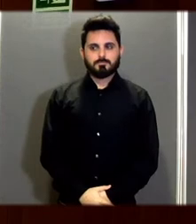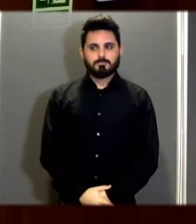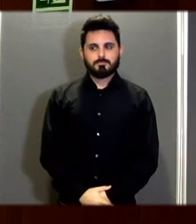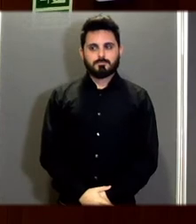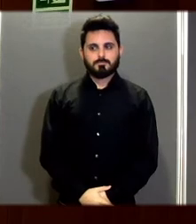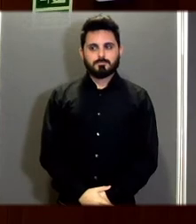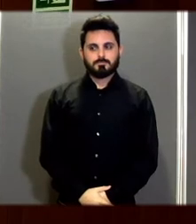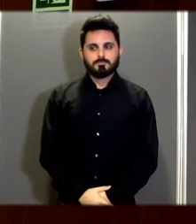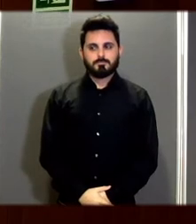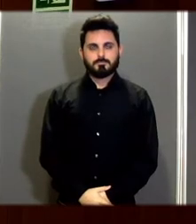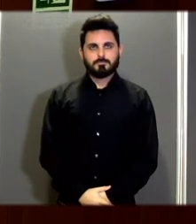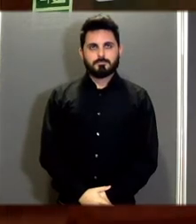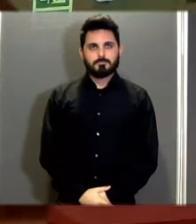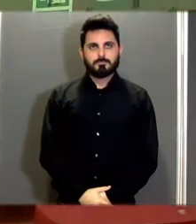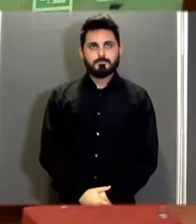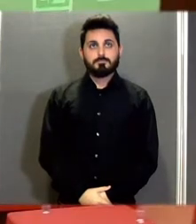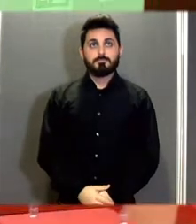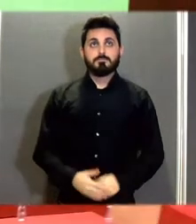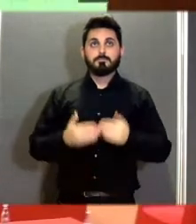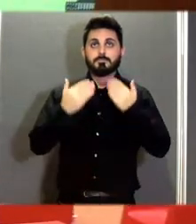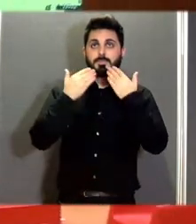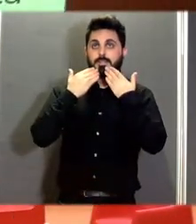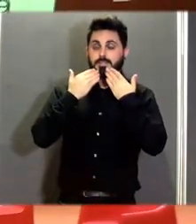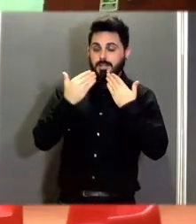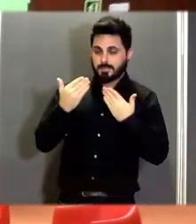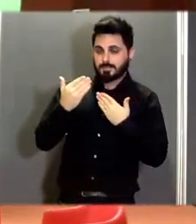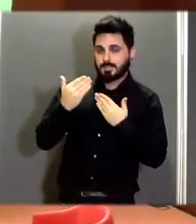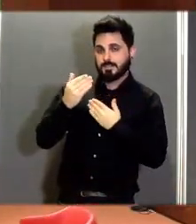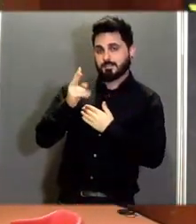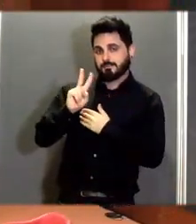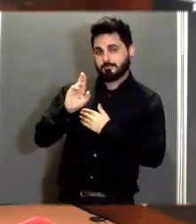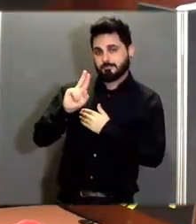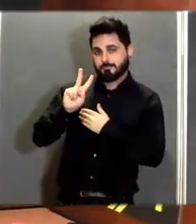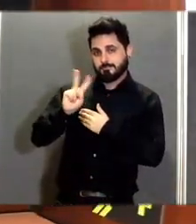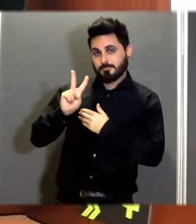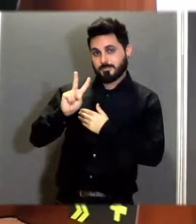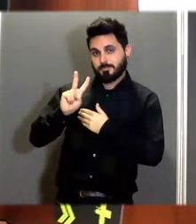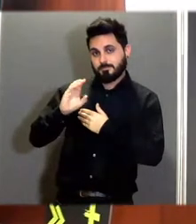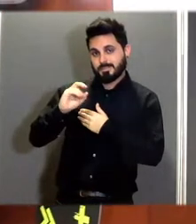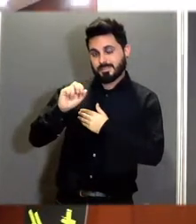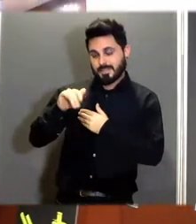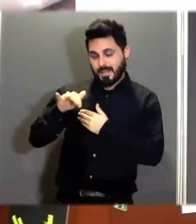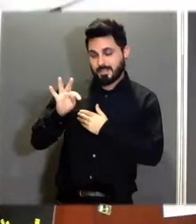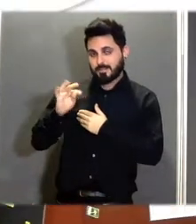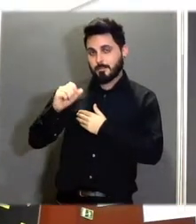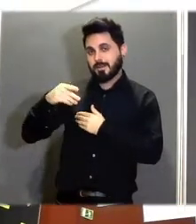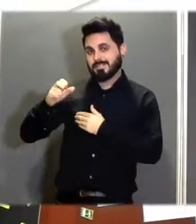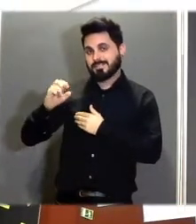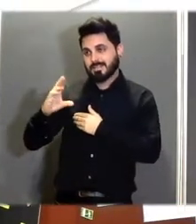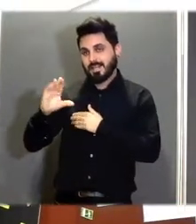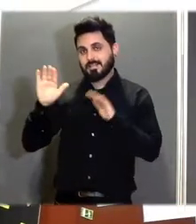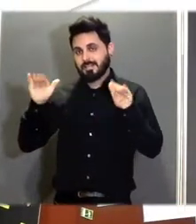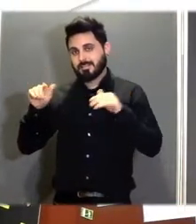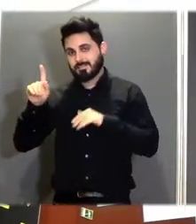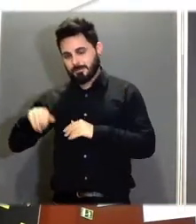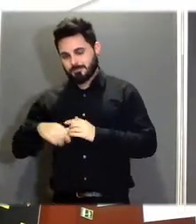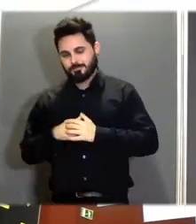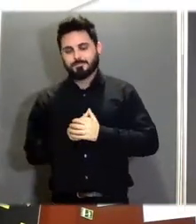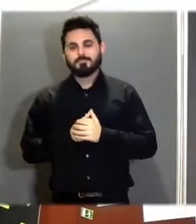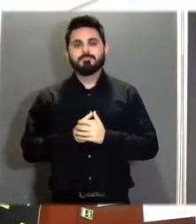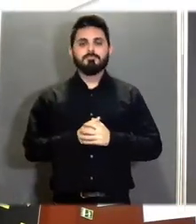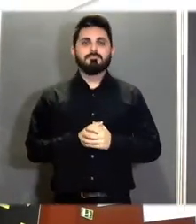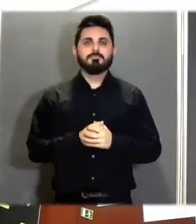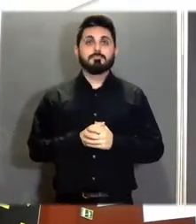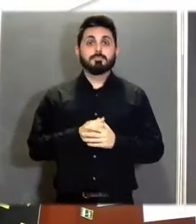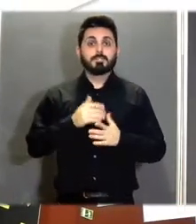Moltes gràcies, Vicent, Marcel i a l'Àngels també. Bé, ara per tancar ja